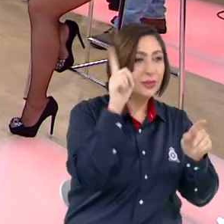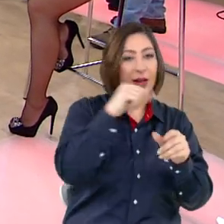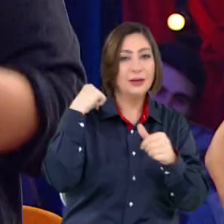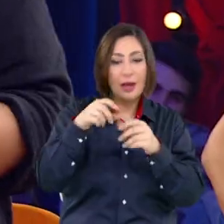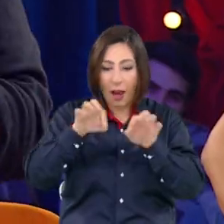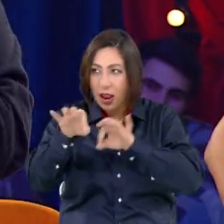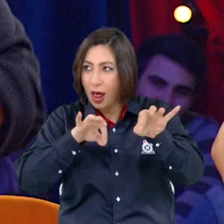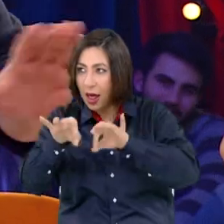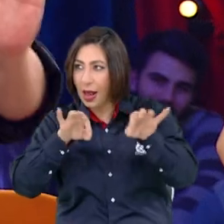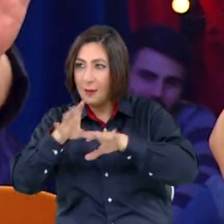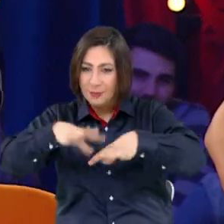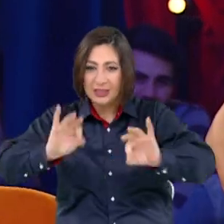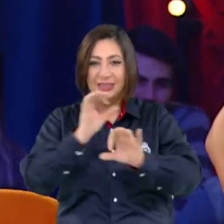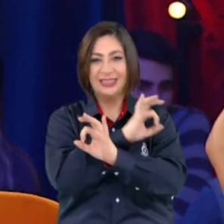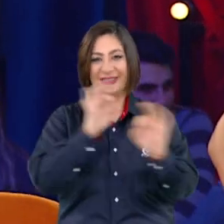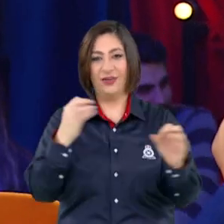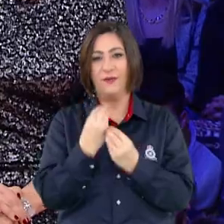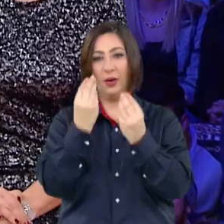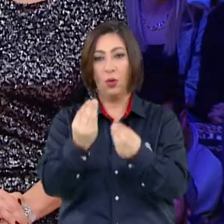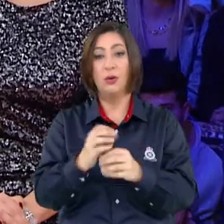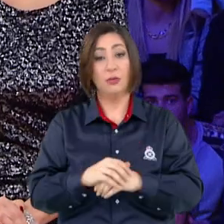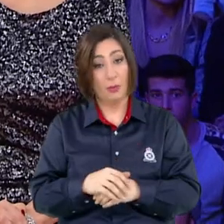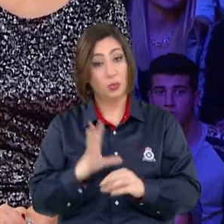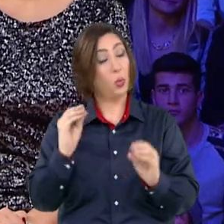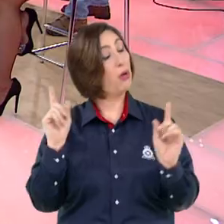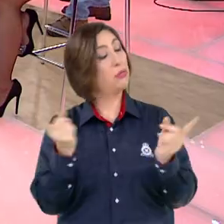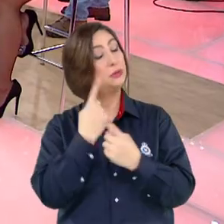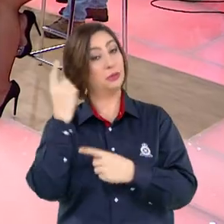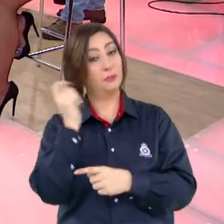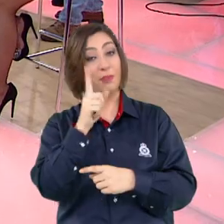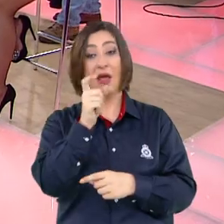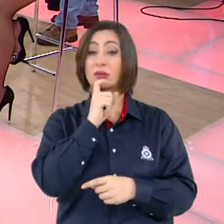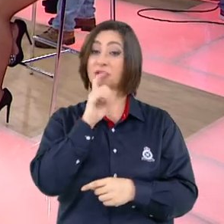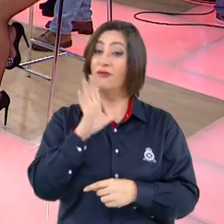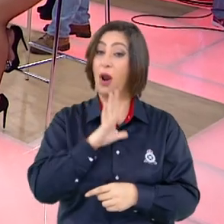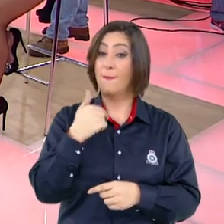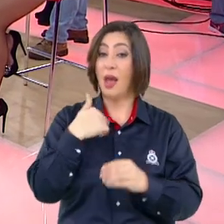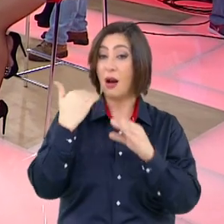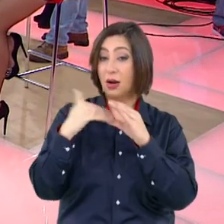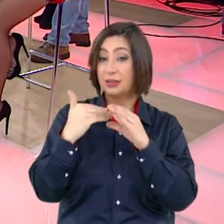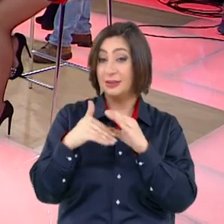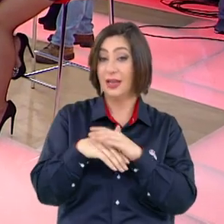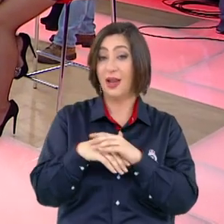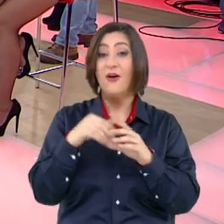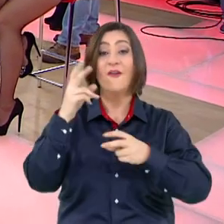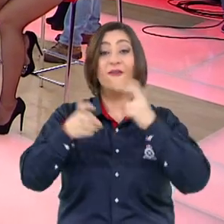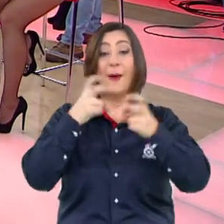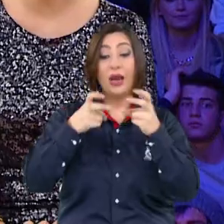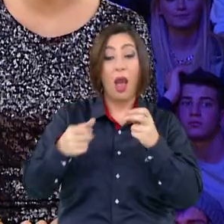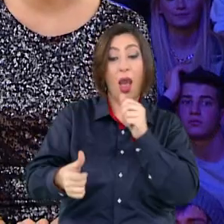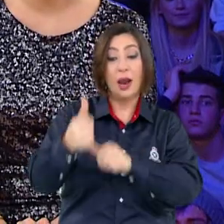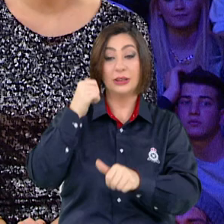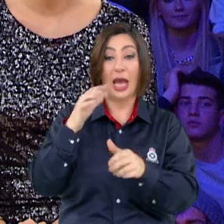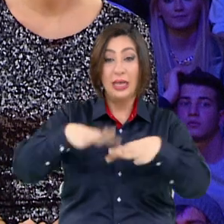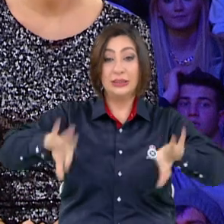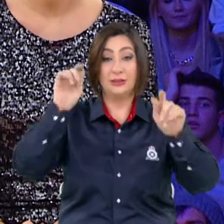rotunu motunu ayarlıyorlar. Evet. Size sıfır veriyorlar efendim. Allah. Tabii. Bunu yapacağım. Yalnız bir yanlışlık var. Ben kaseti... Fabrika ayarlarına geri